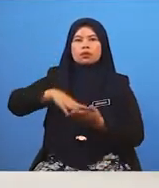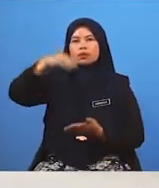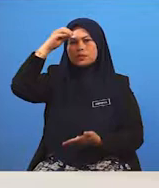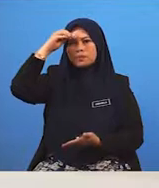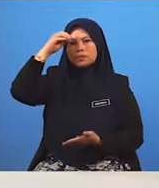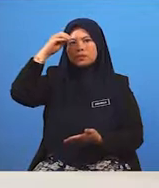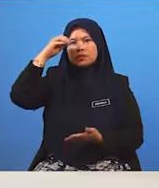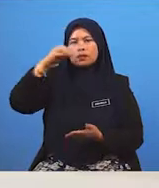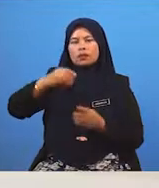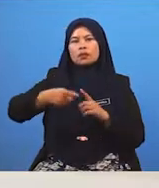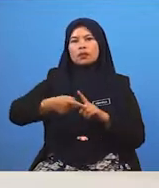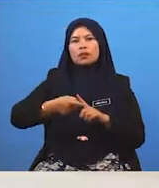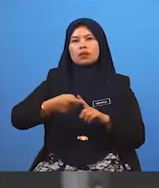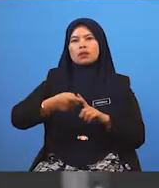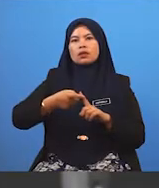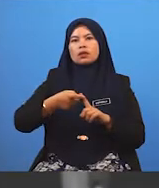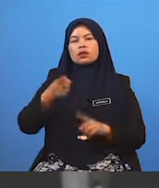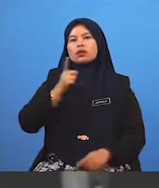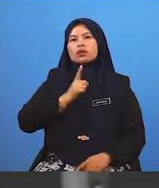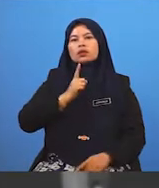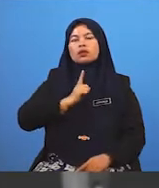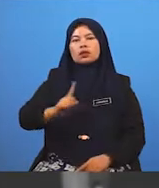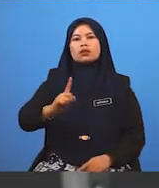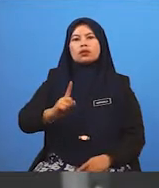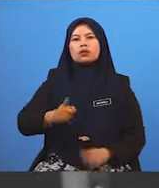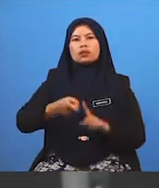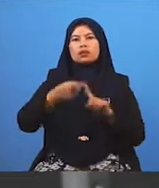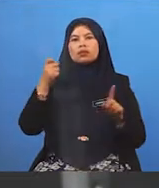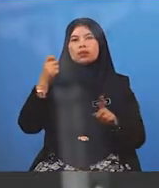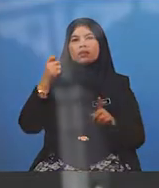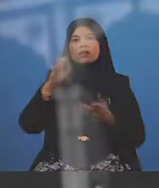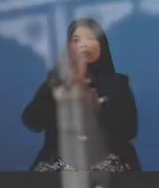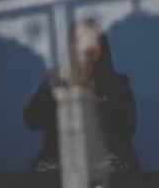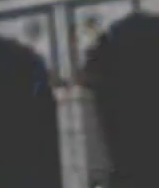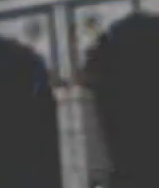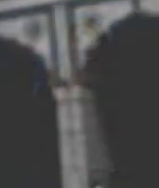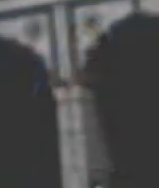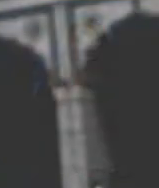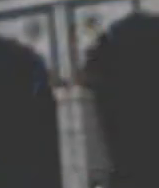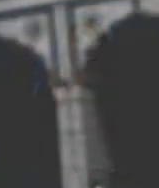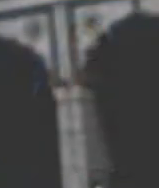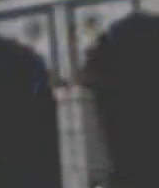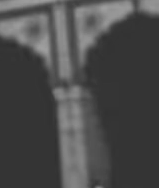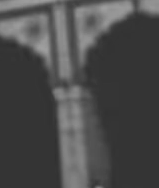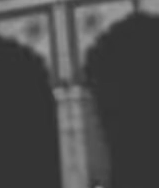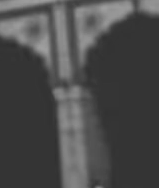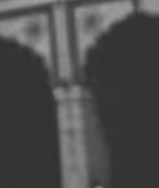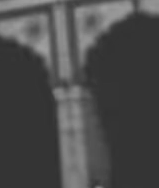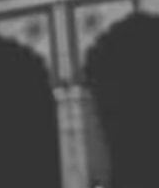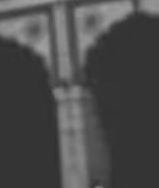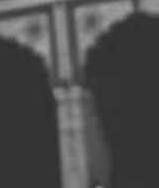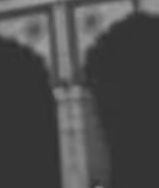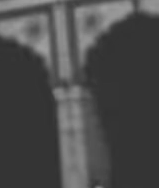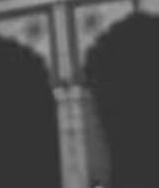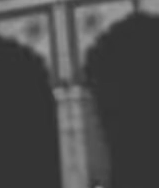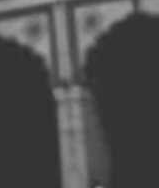Allah Subhanahu Wa Taala telah berfirman dalam surah Fatir ayat yang ke-27. A'udzubillahi minasyaitonir